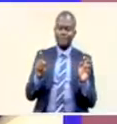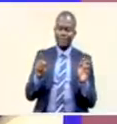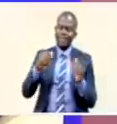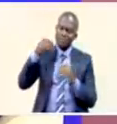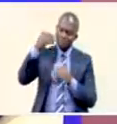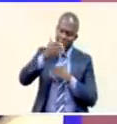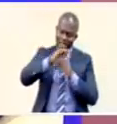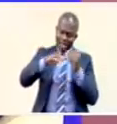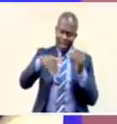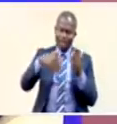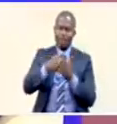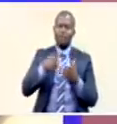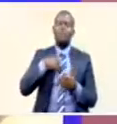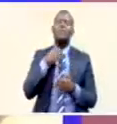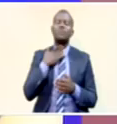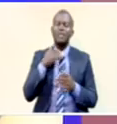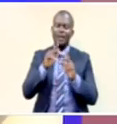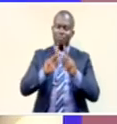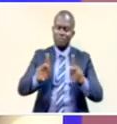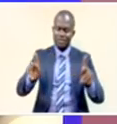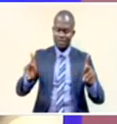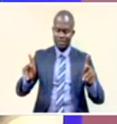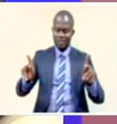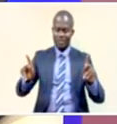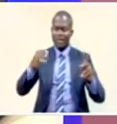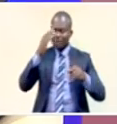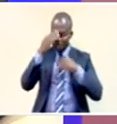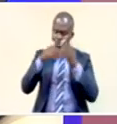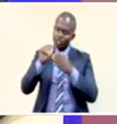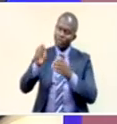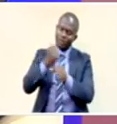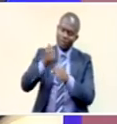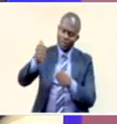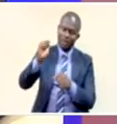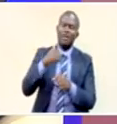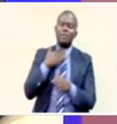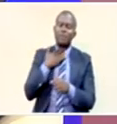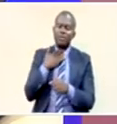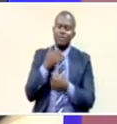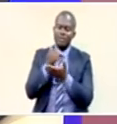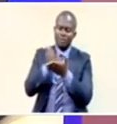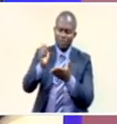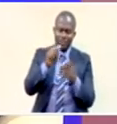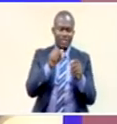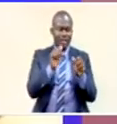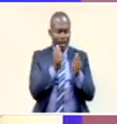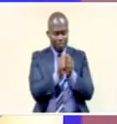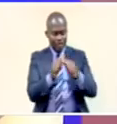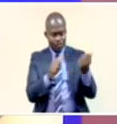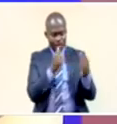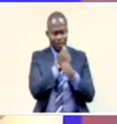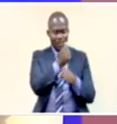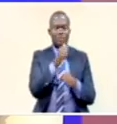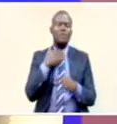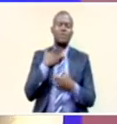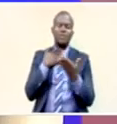nyuma yaho ibyo ari byo byose dushaka amahoro buri wese kugira ngo ushobore kwikorera ibyo yifuza bimureba n'undi akora ibyo bimureba